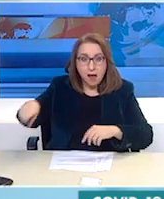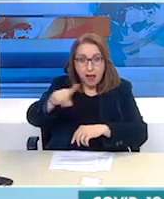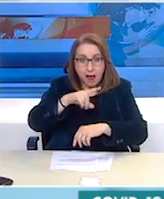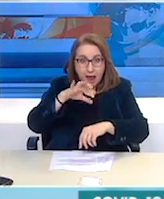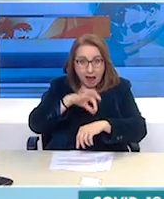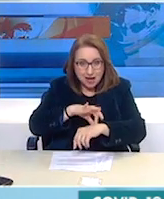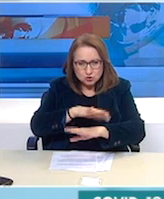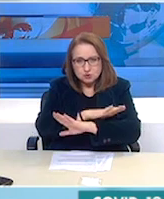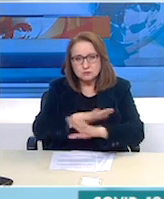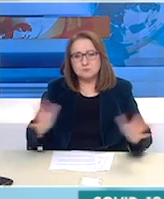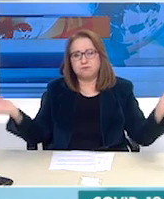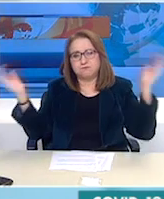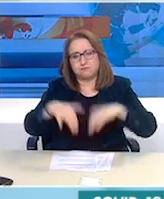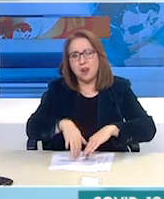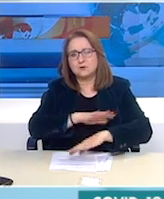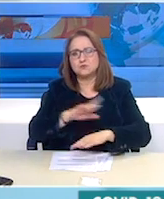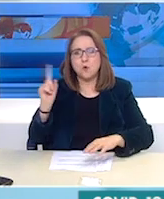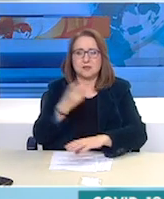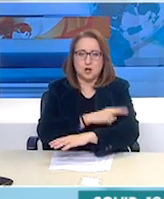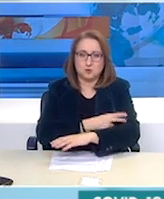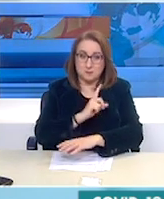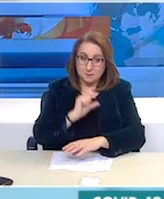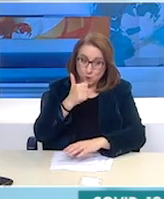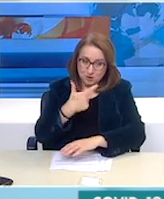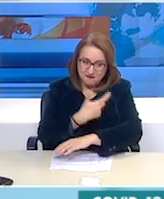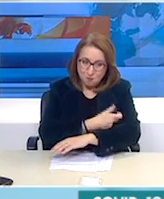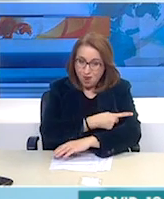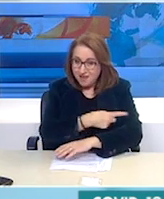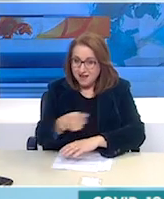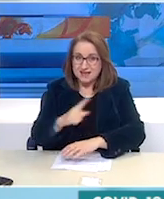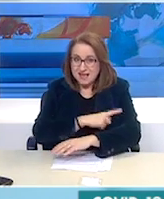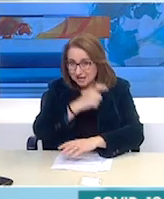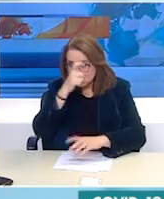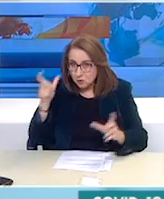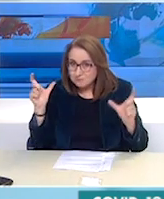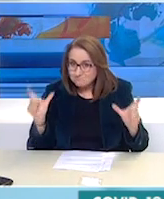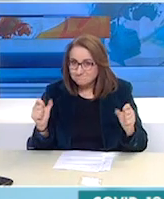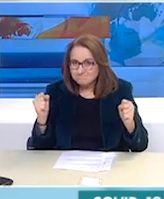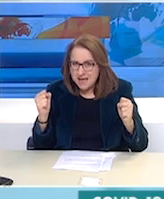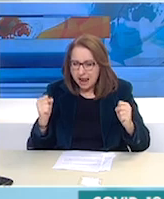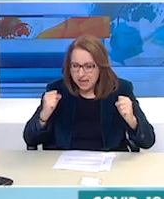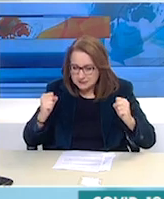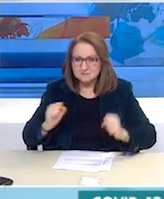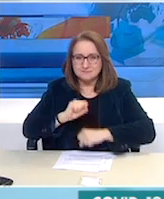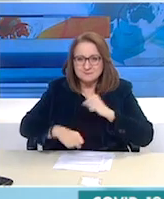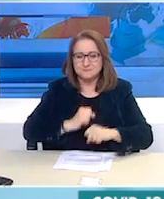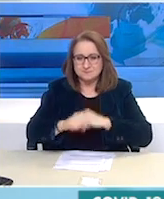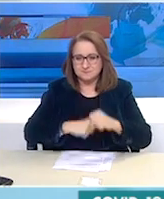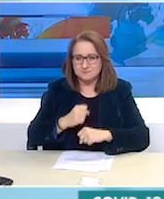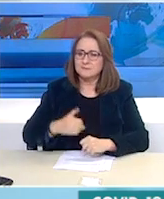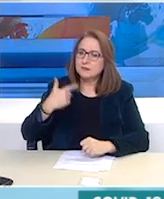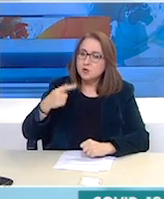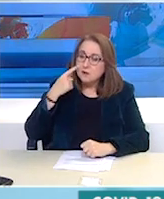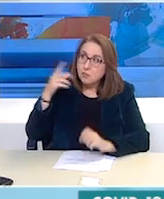χώρες. Θεωρώ ότι παρόμοιες στρατηγικές, όσο περισσότερο βλέπουμε μελέτες εμβολίων, θα υιοθετούνται και από άλλες